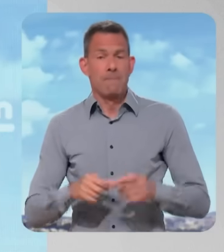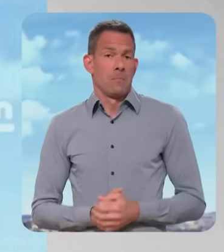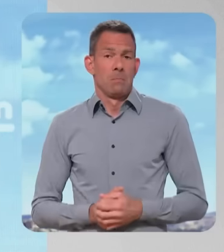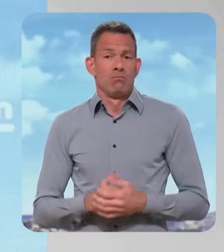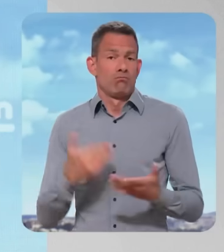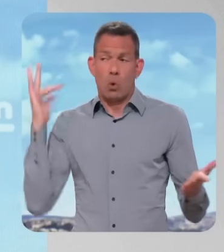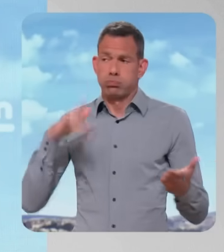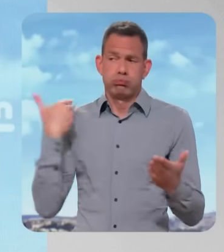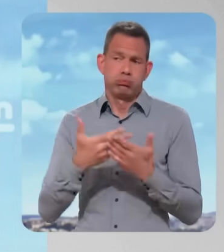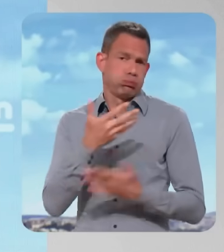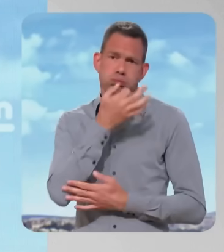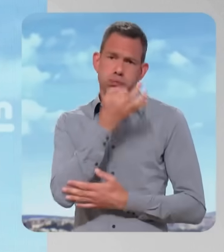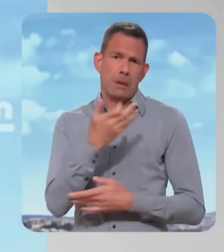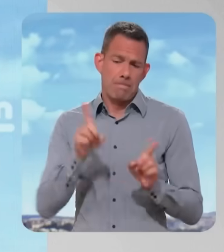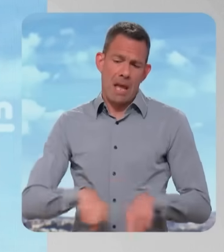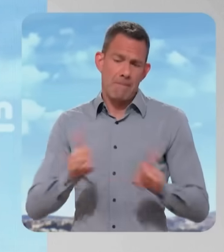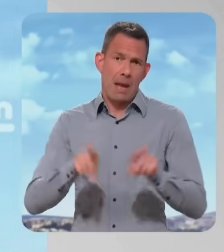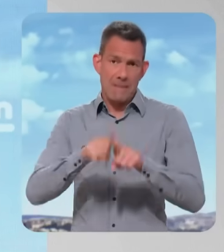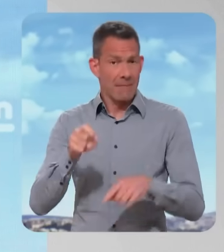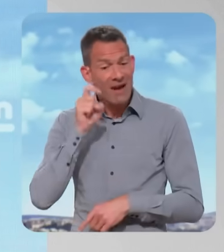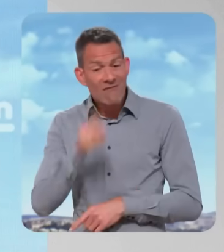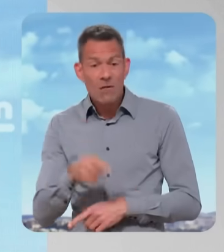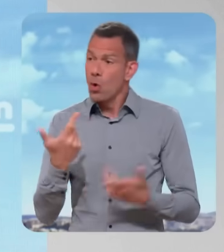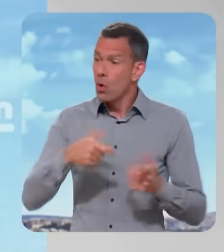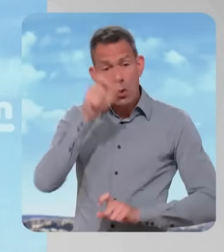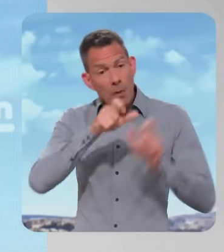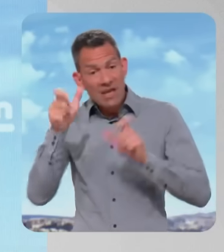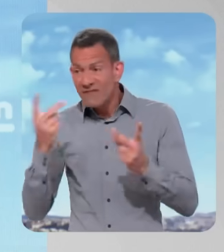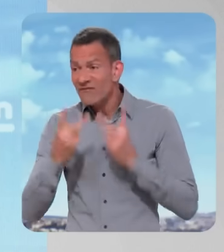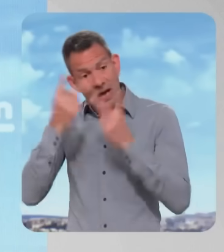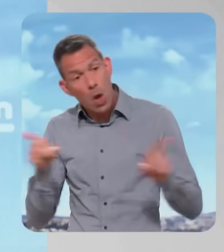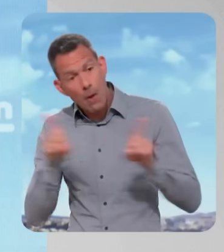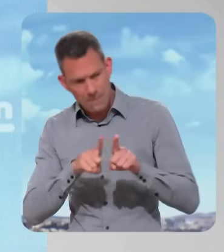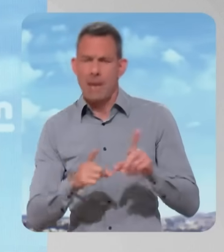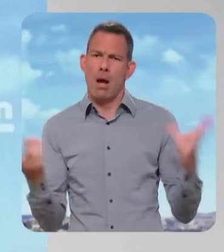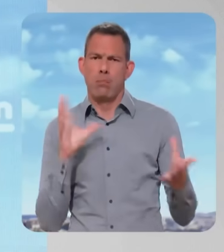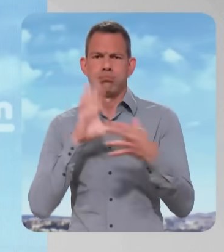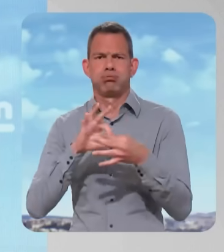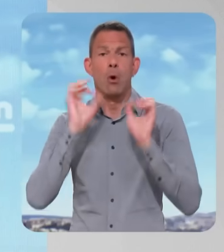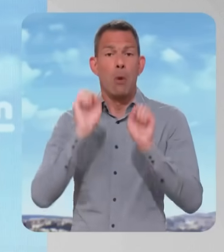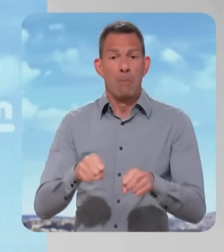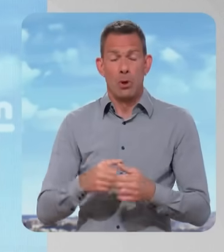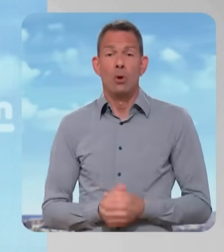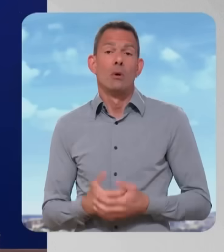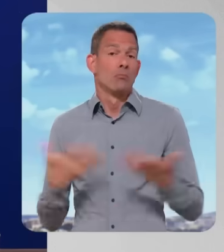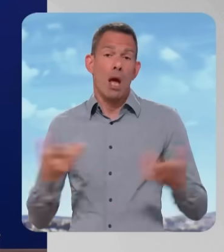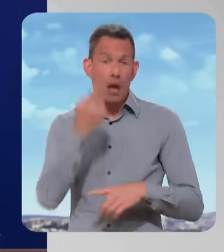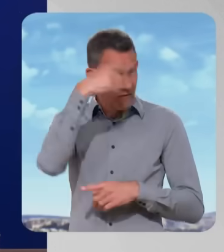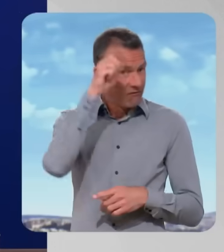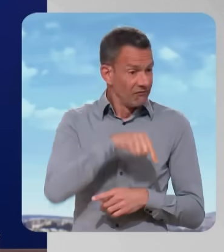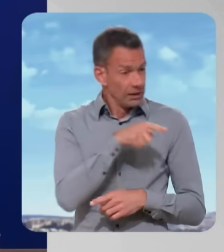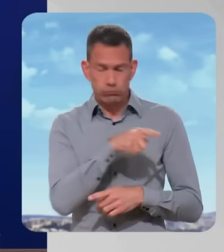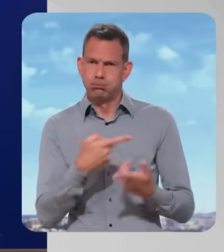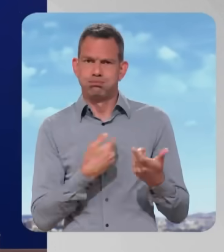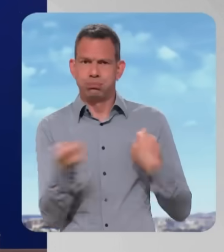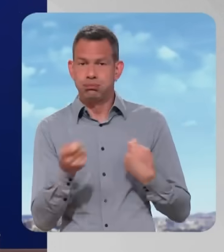fallait vraiment que l'on soit avec alliés avec des personnes qui partagent nos valeurs et qui partagent nos objectifs ce n'est ni le cas de la France insoumise